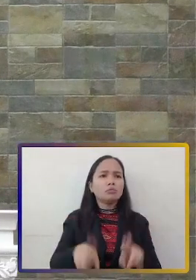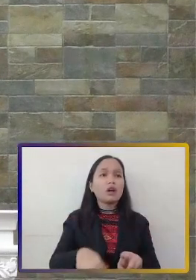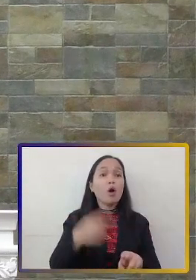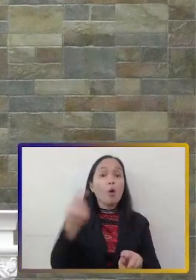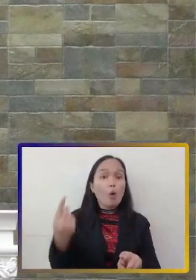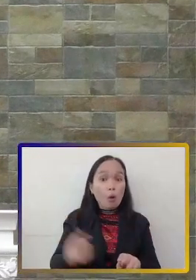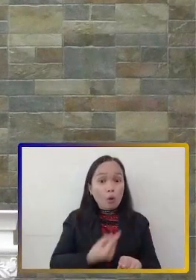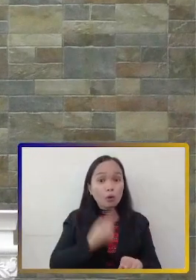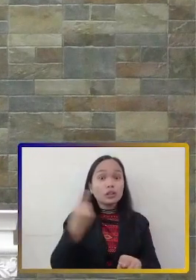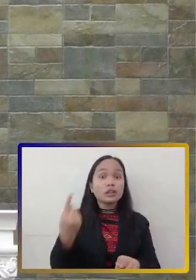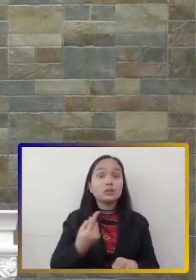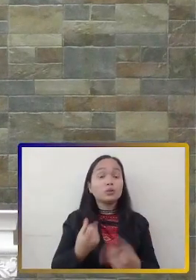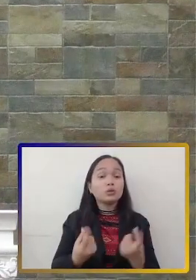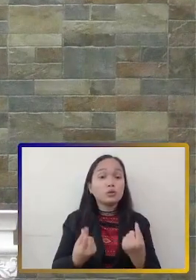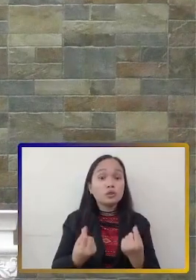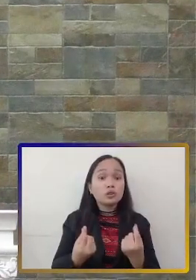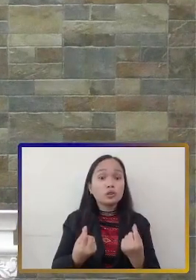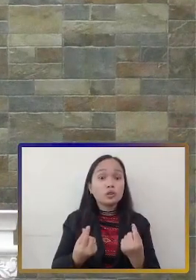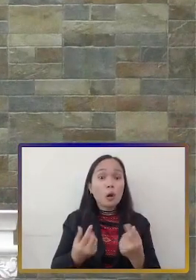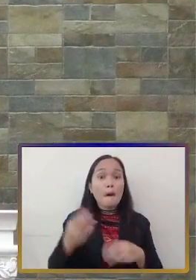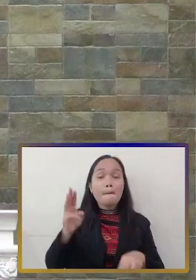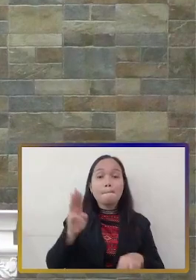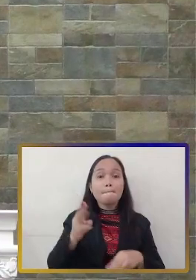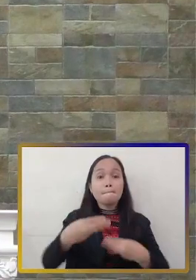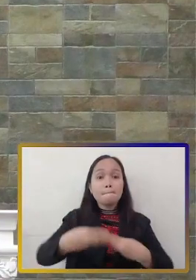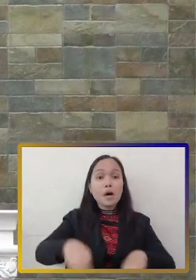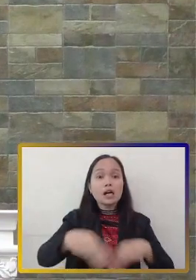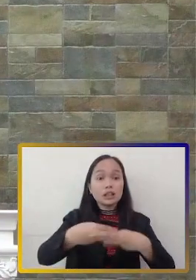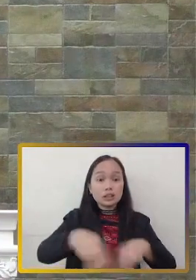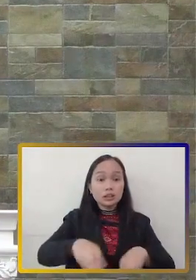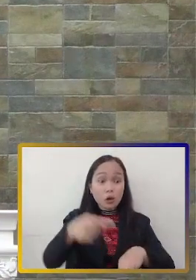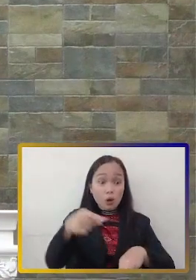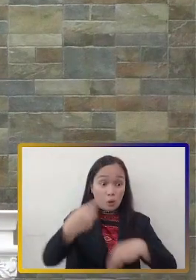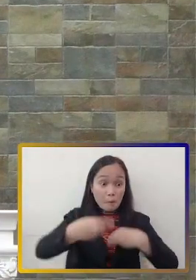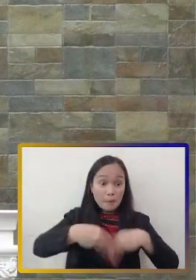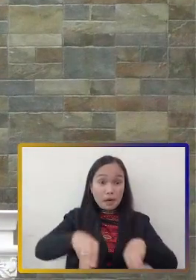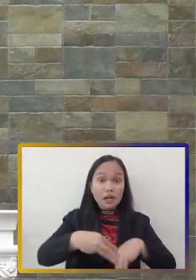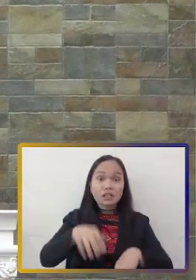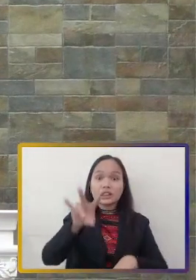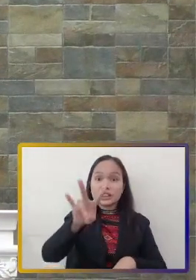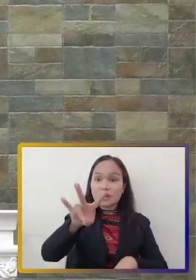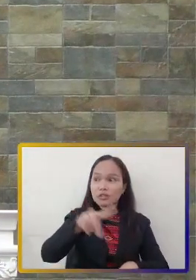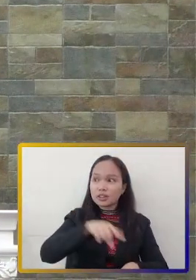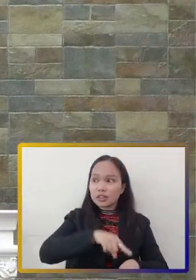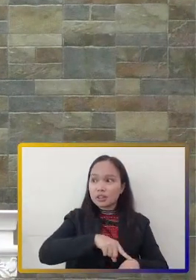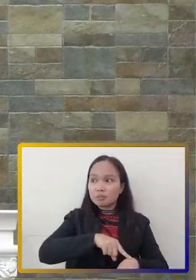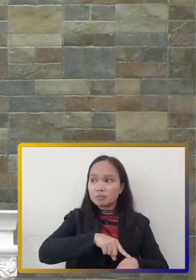Only, they what? March. How many times? 7 times.